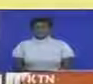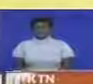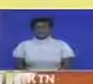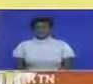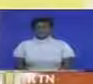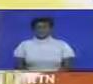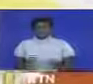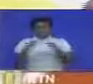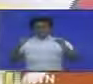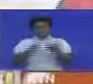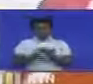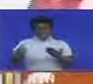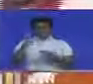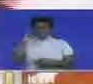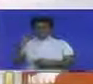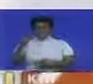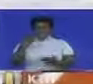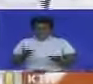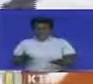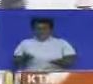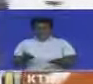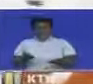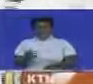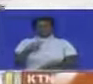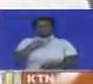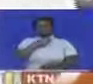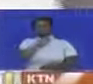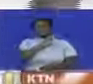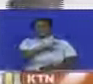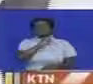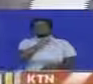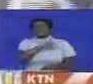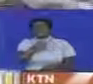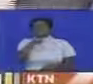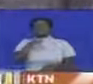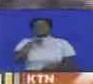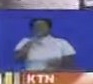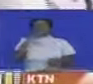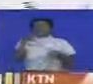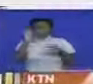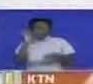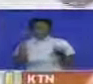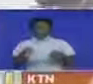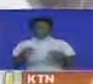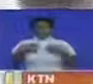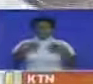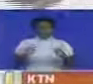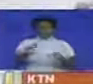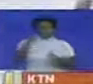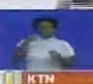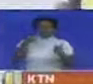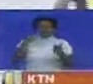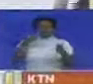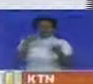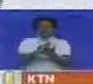Kwa muda wa wiki moja sauti imekuwa ni hii, sauti ya kutorejea kazini hadi matakwa yao yatimizwe. Wahudumu wa afya wakisusia kazi. Ni